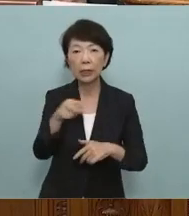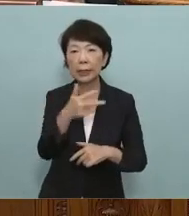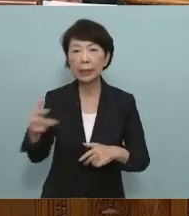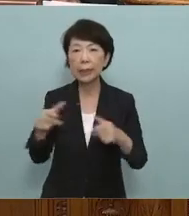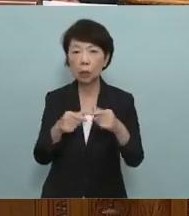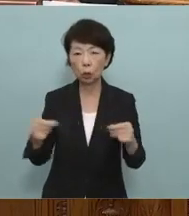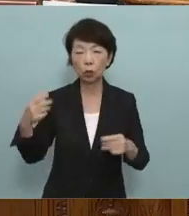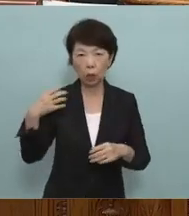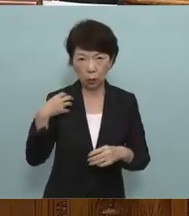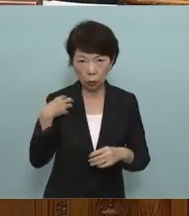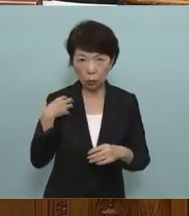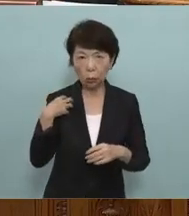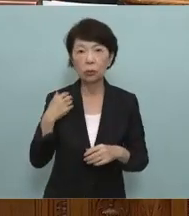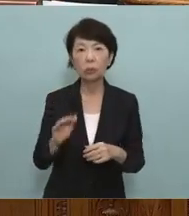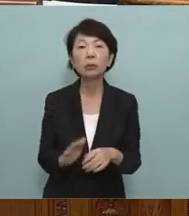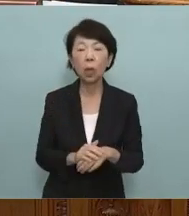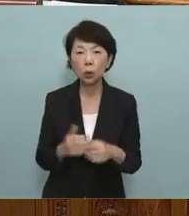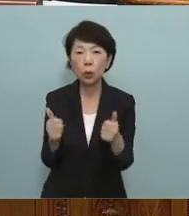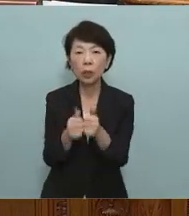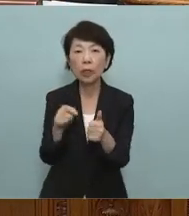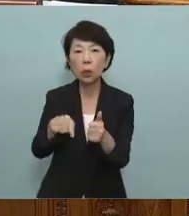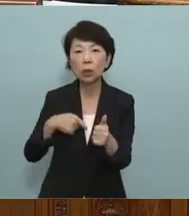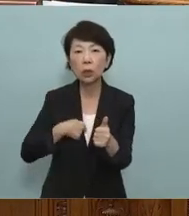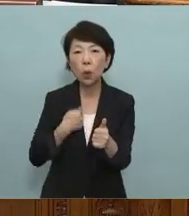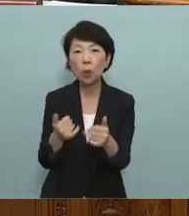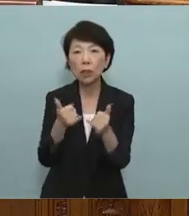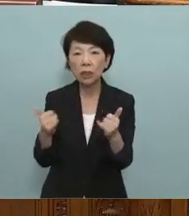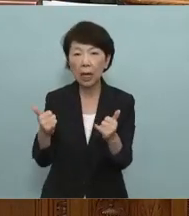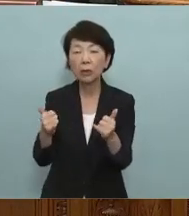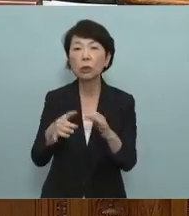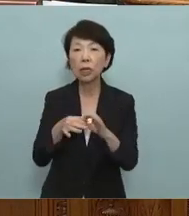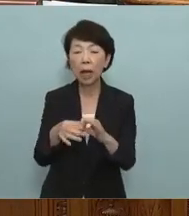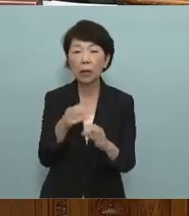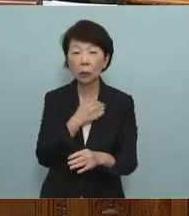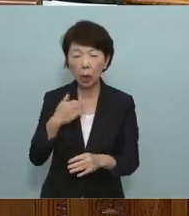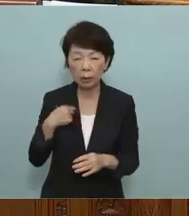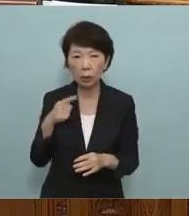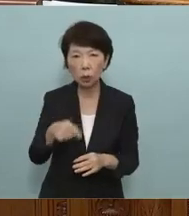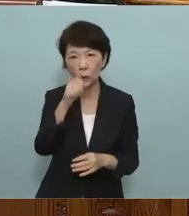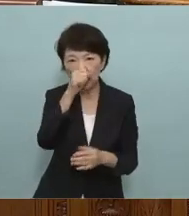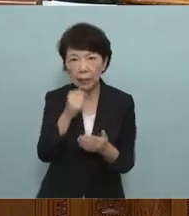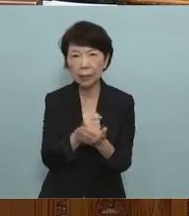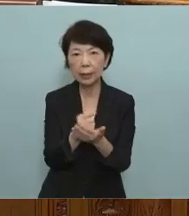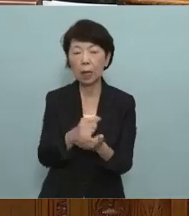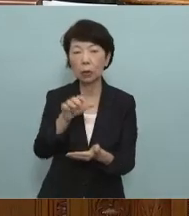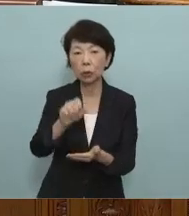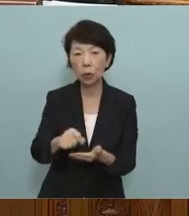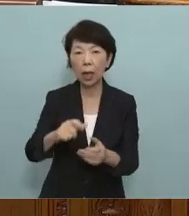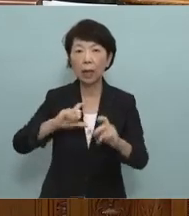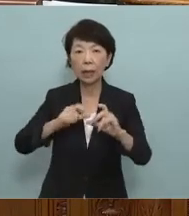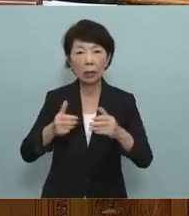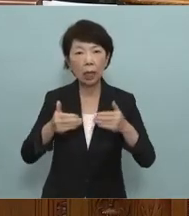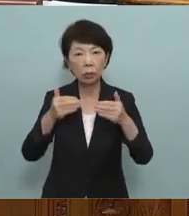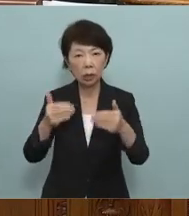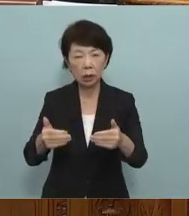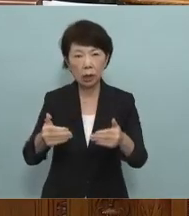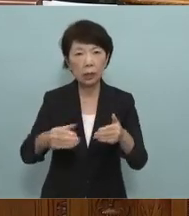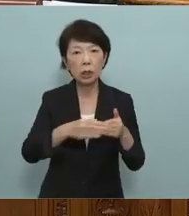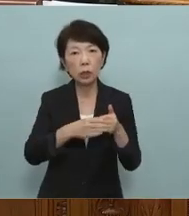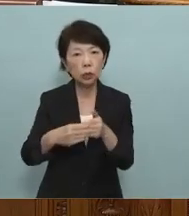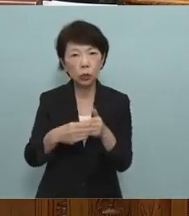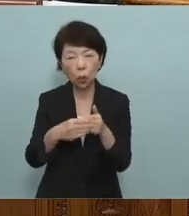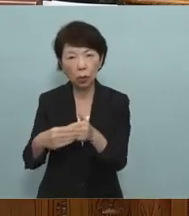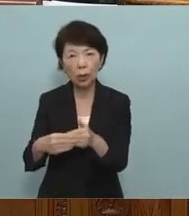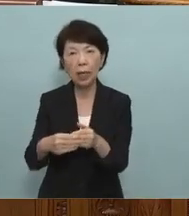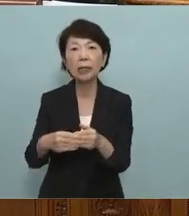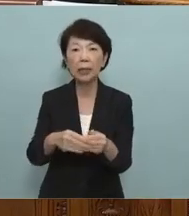ります。安保理の議論に当事者として関与できるこの機会を捉え、改革の進展へ主導的役割